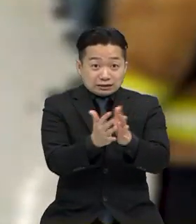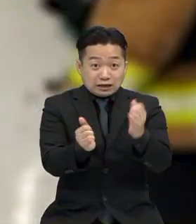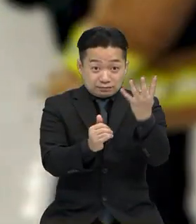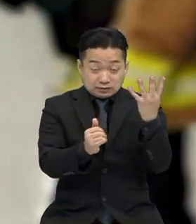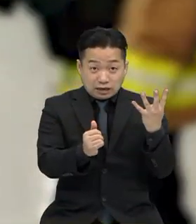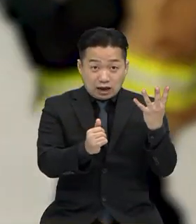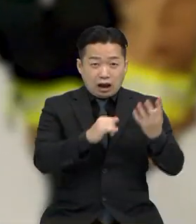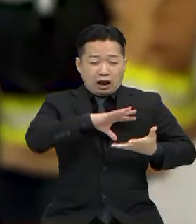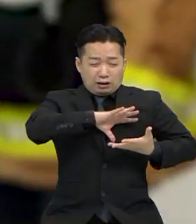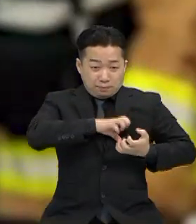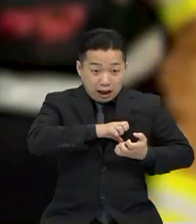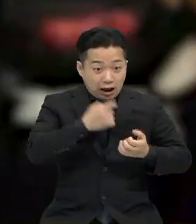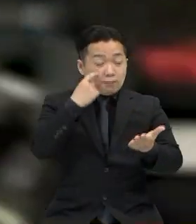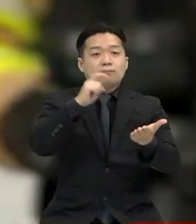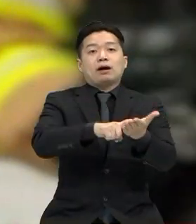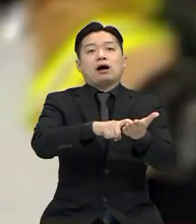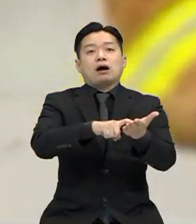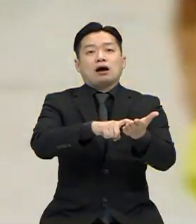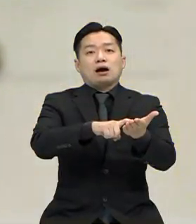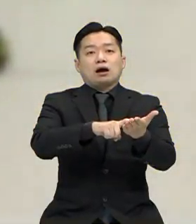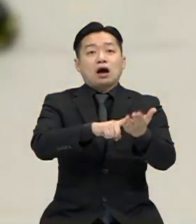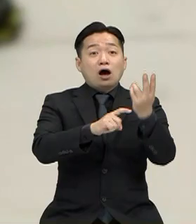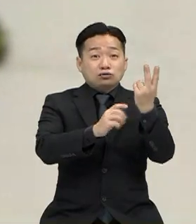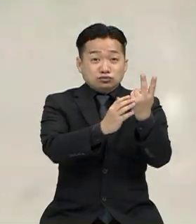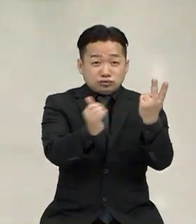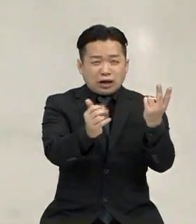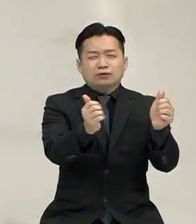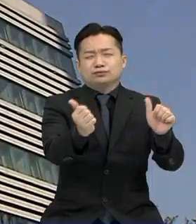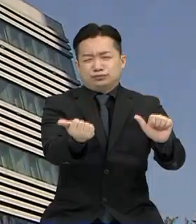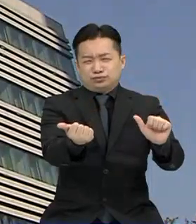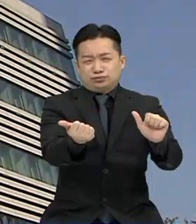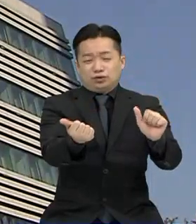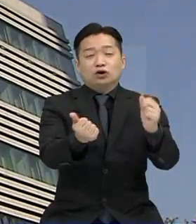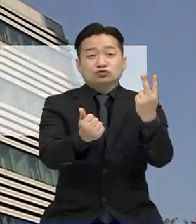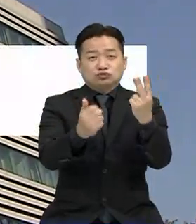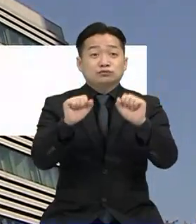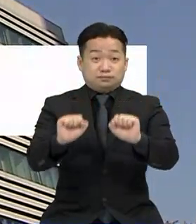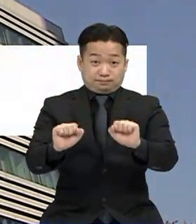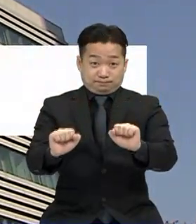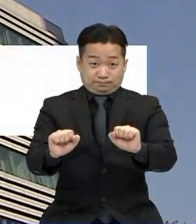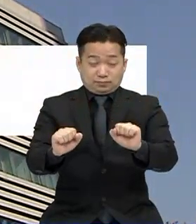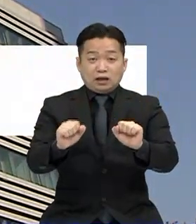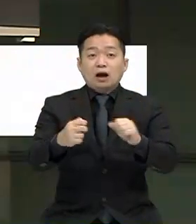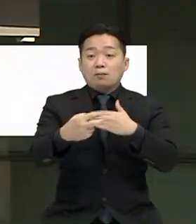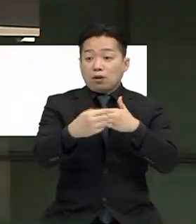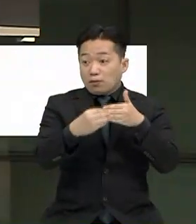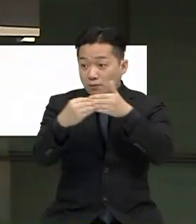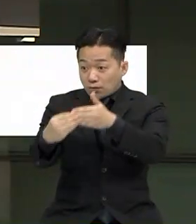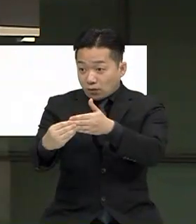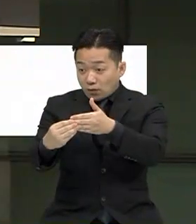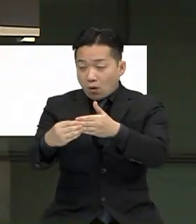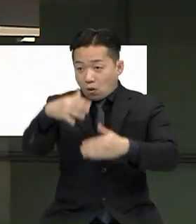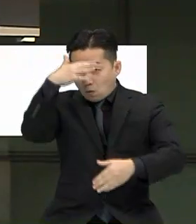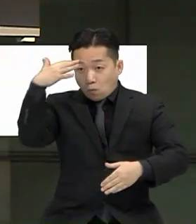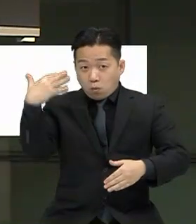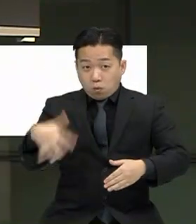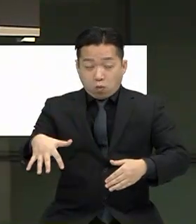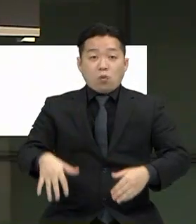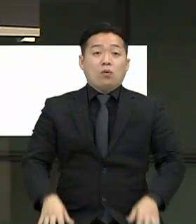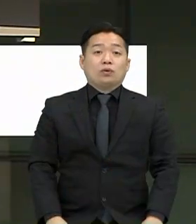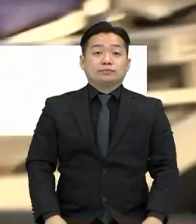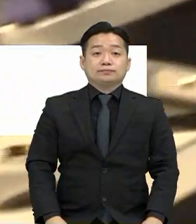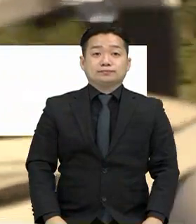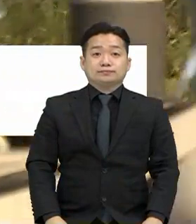질식해 심정지 상태로 발견됐고 그 가운데 2명이 숨졌습니다. 병원으로 옮겨진 2명은 다행히 호흡과 맥박을